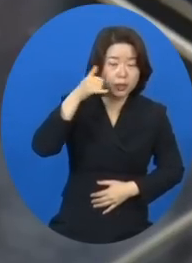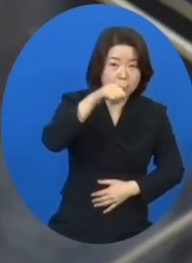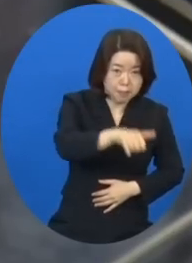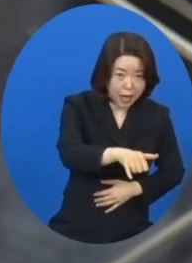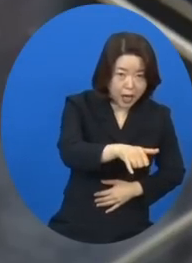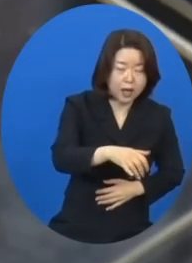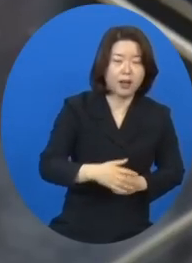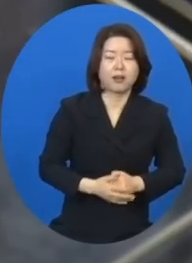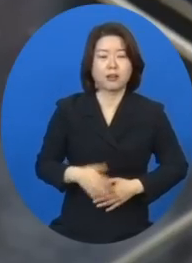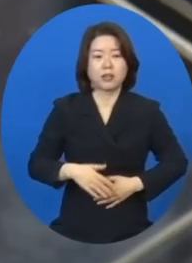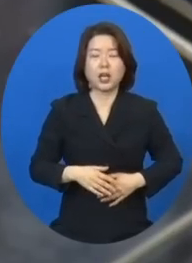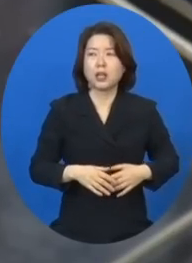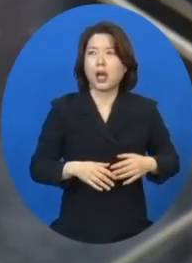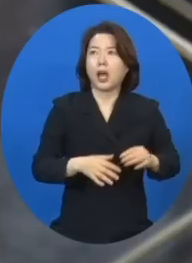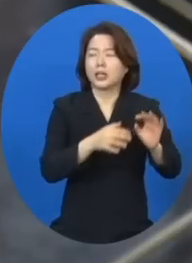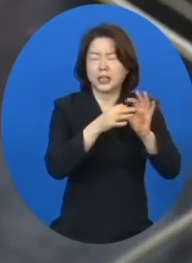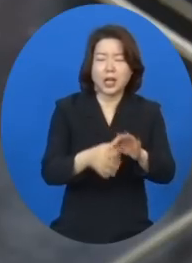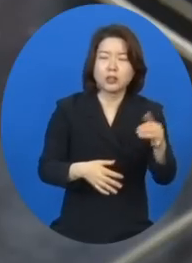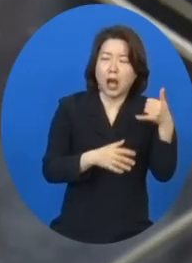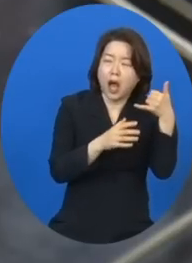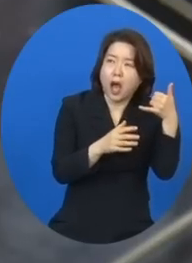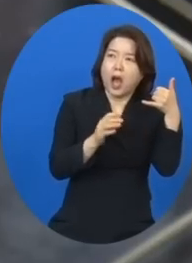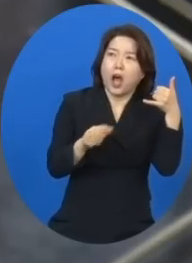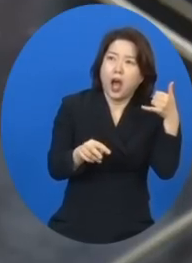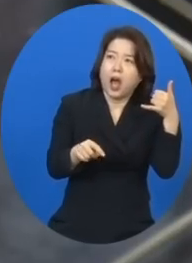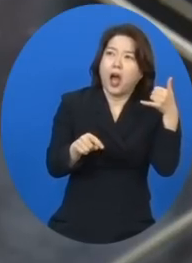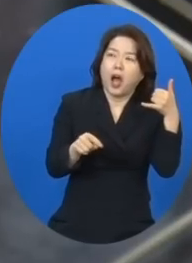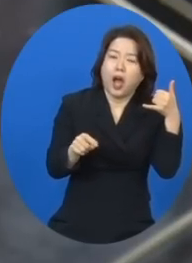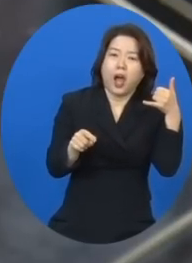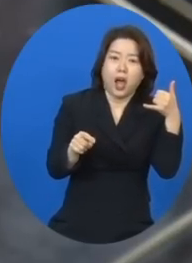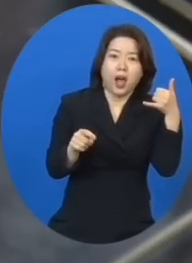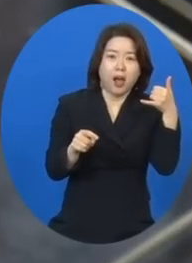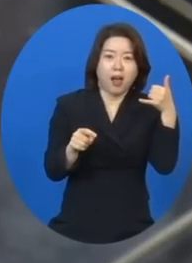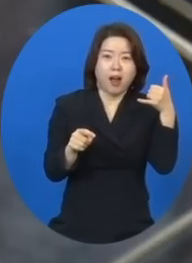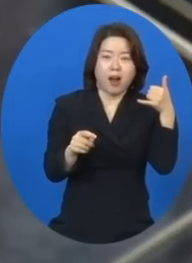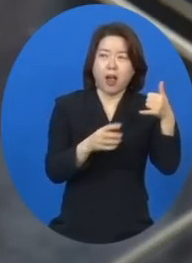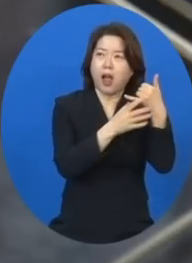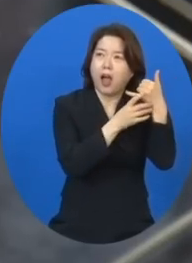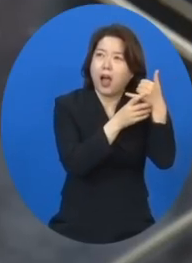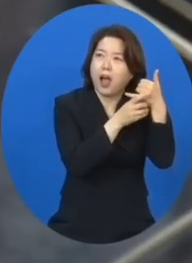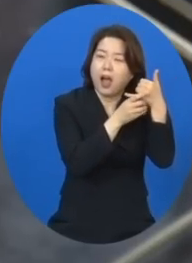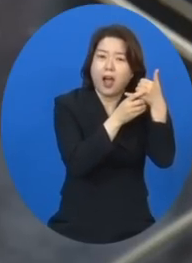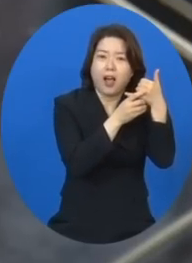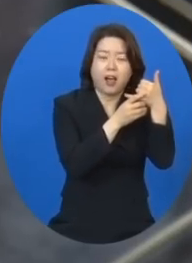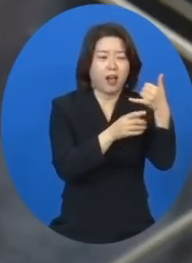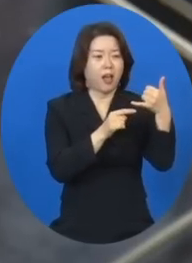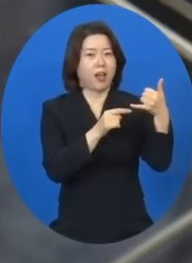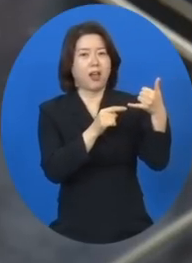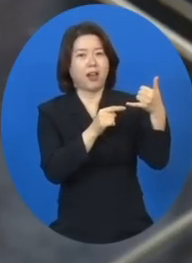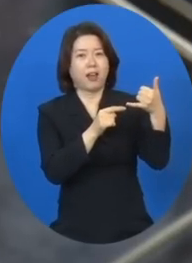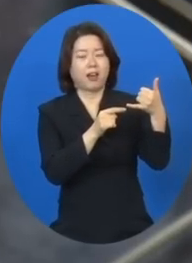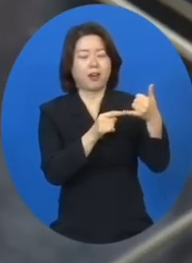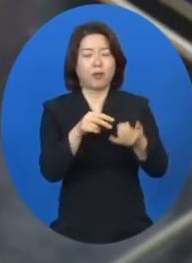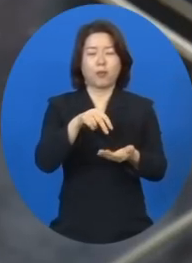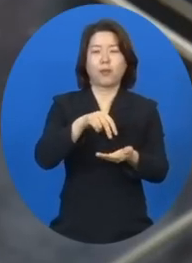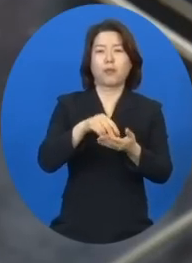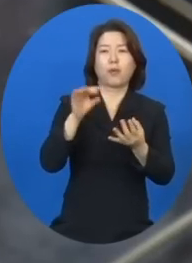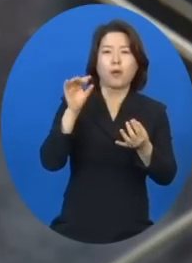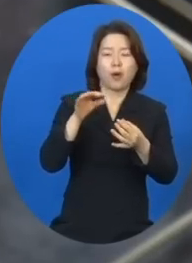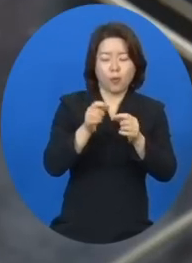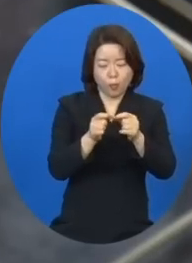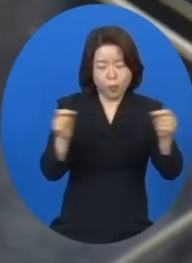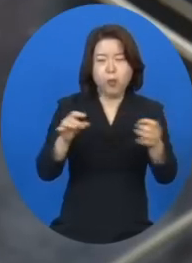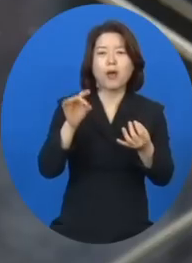저는 그 전화기를 붙잡고 한동안 부들부들 거리는 손을 보며 한참을 서 있었던 기억이